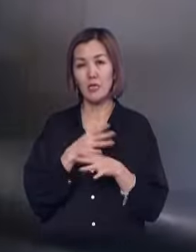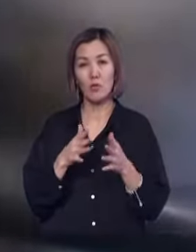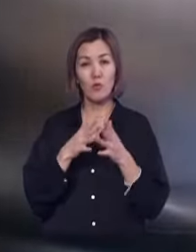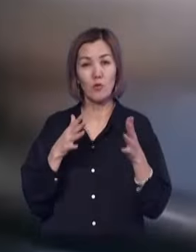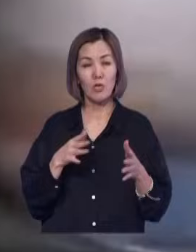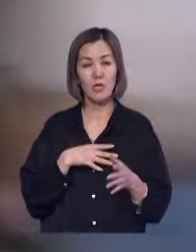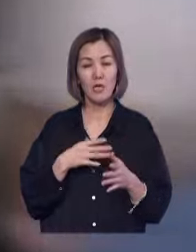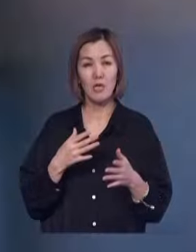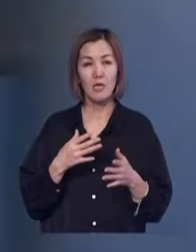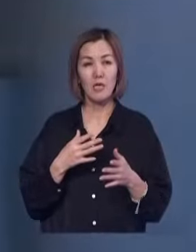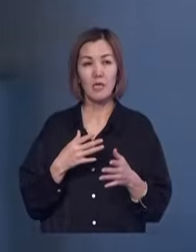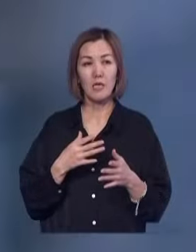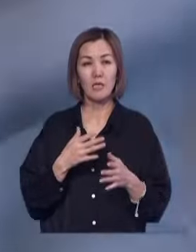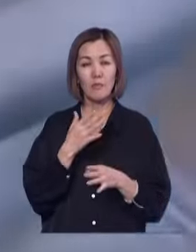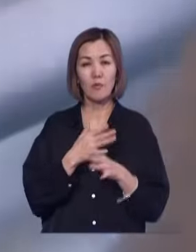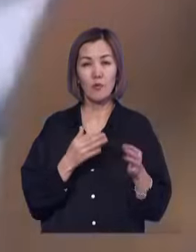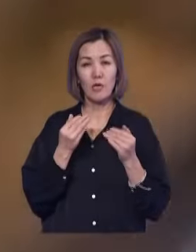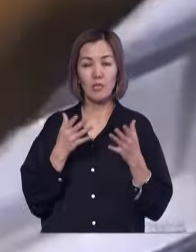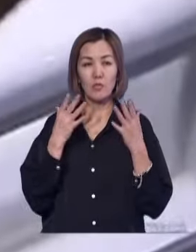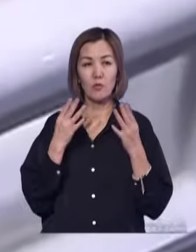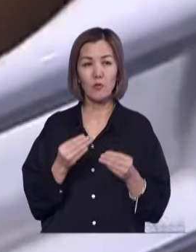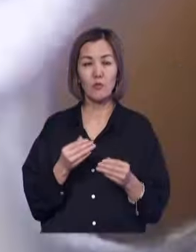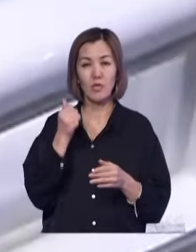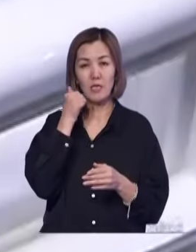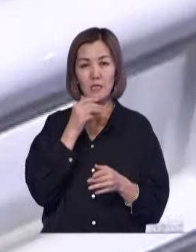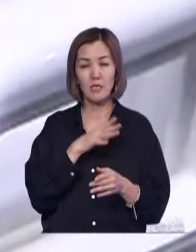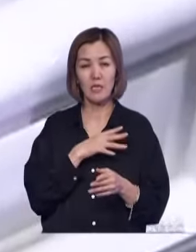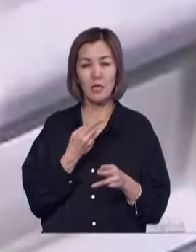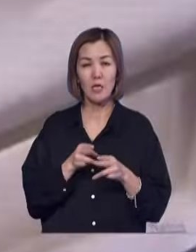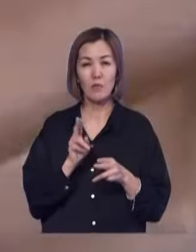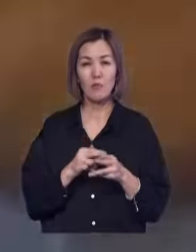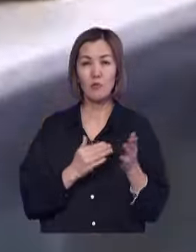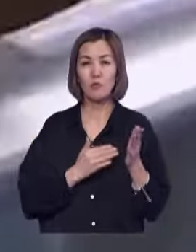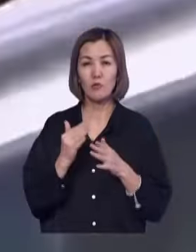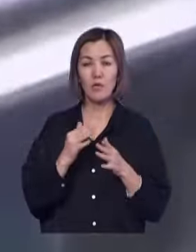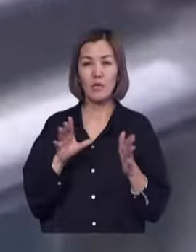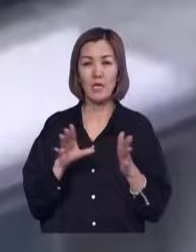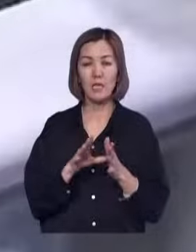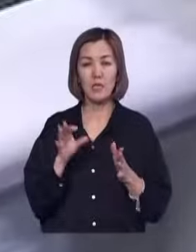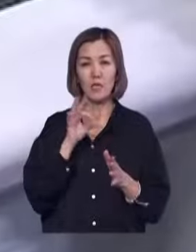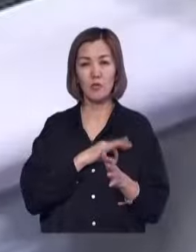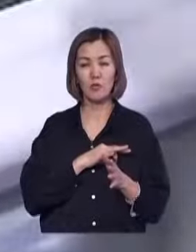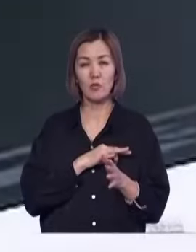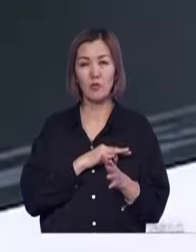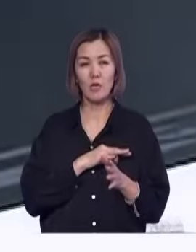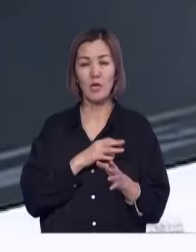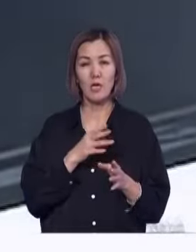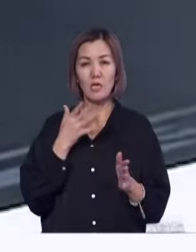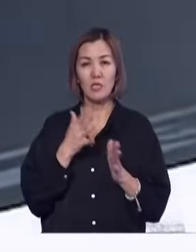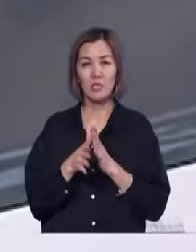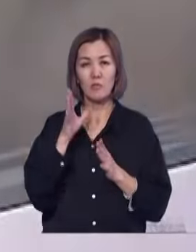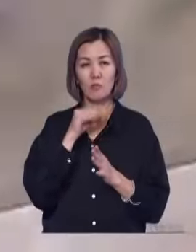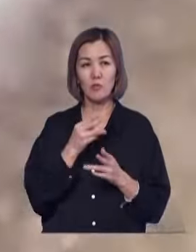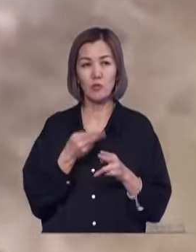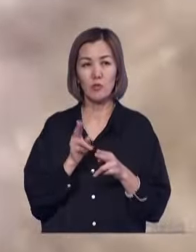бірақ өнімдердің айтарлықтай бөлігі қазірдің өзінде ескірген. Бұл жоғары энергия тұтынуға және айтарлықтай шығындарға келеді.